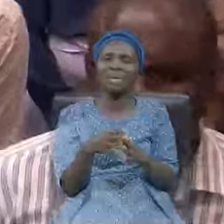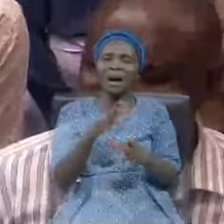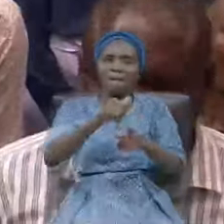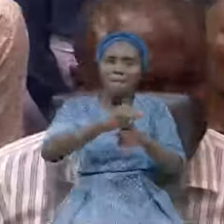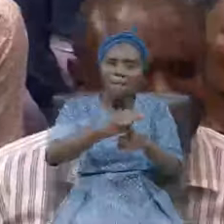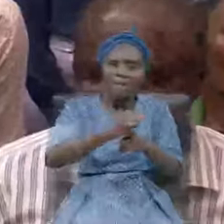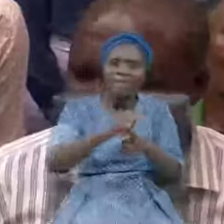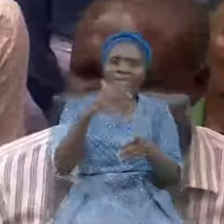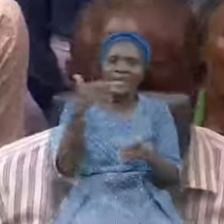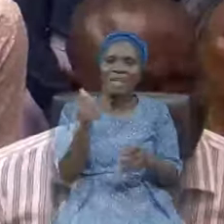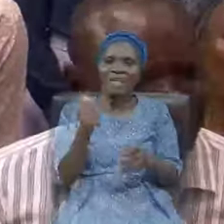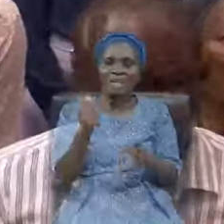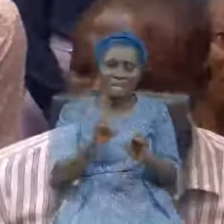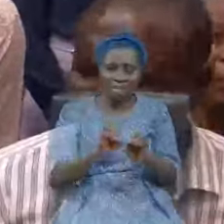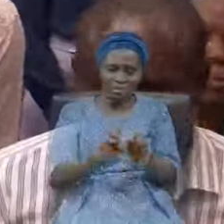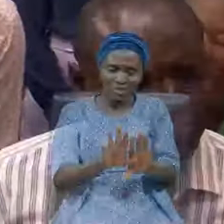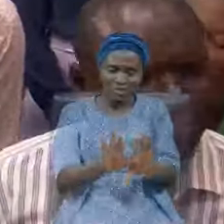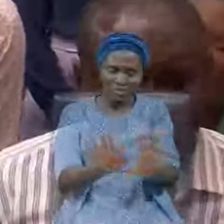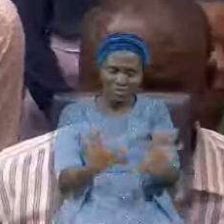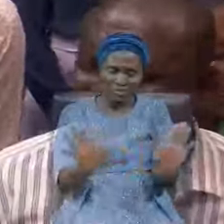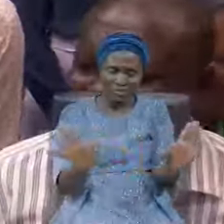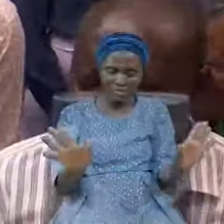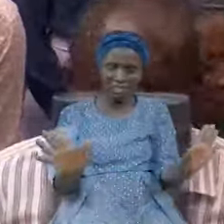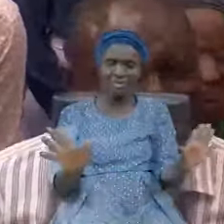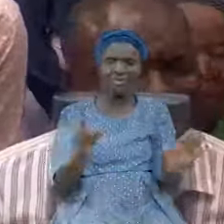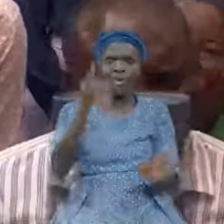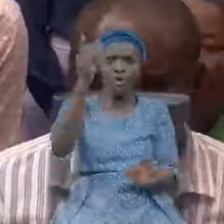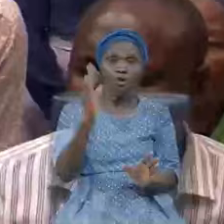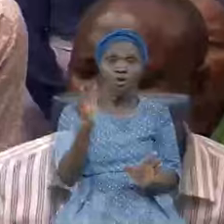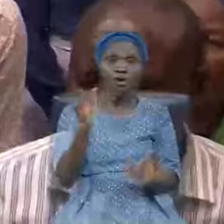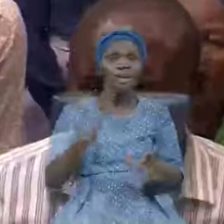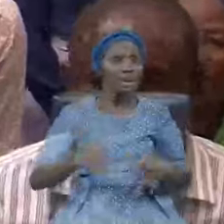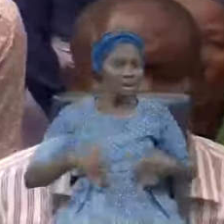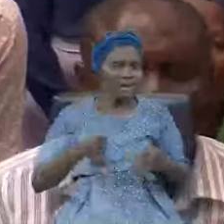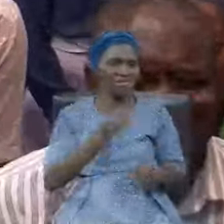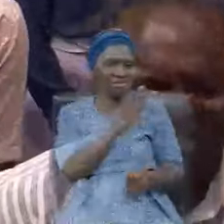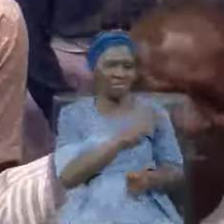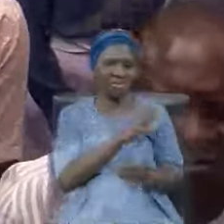Mener une vie de piété transparente.